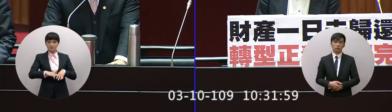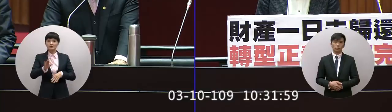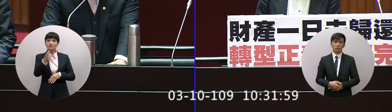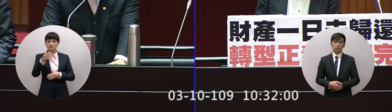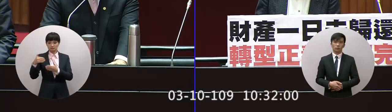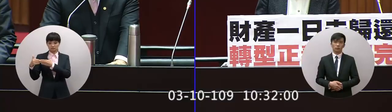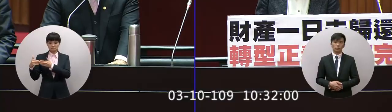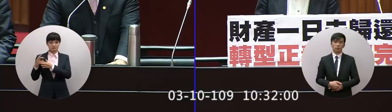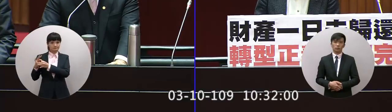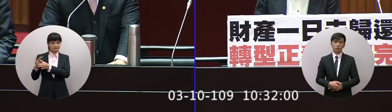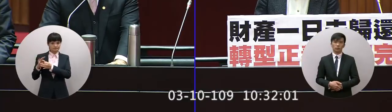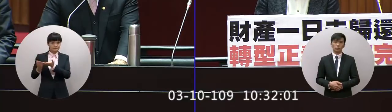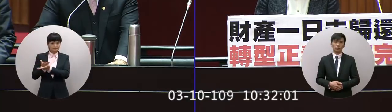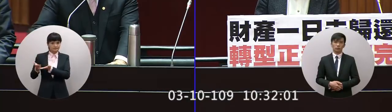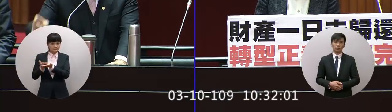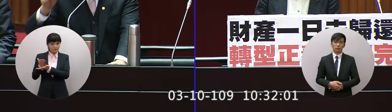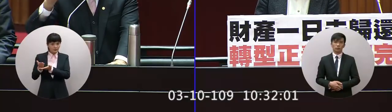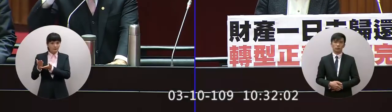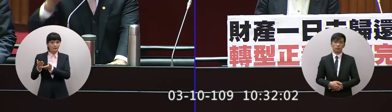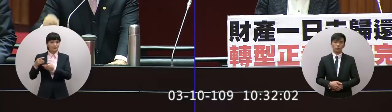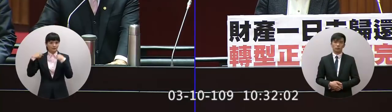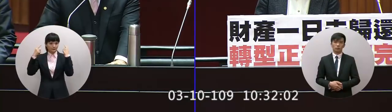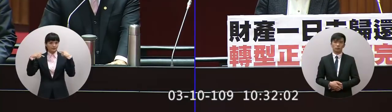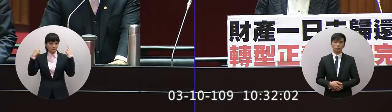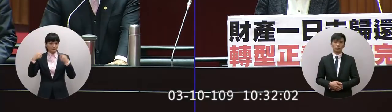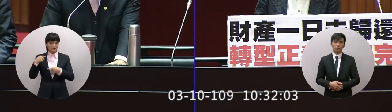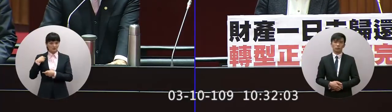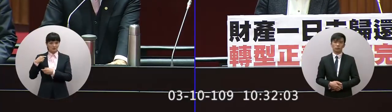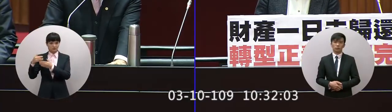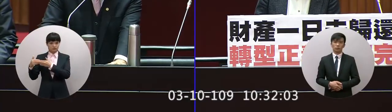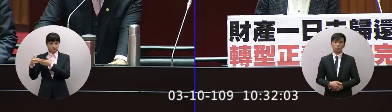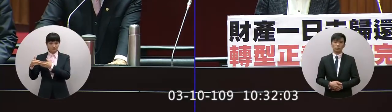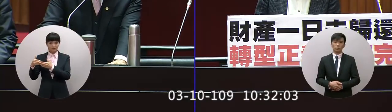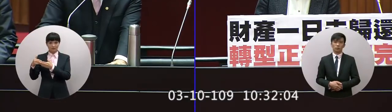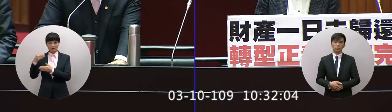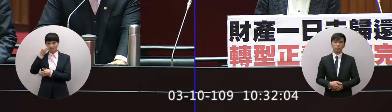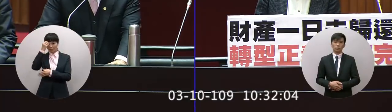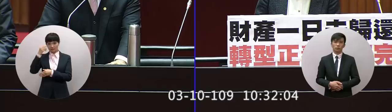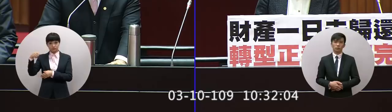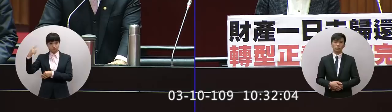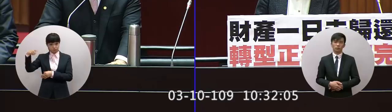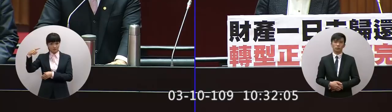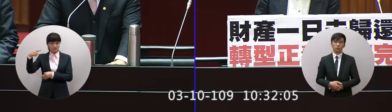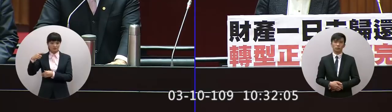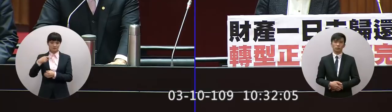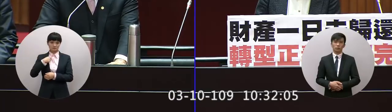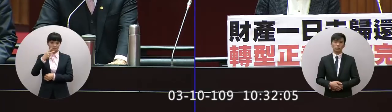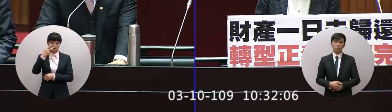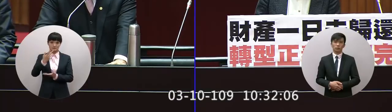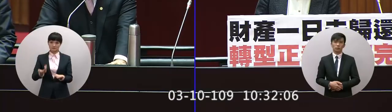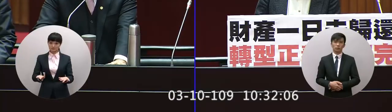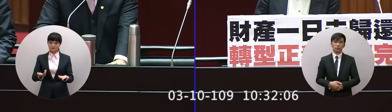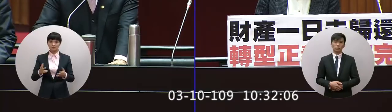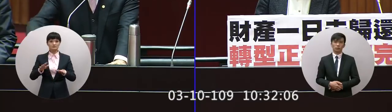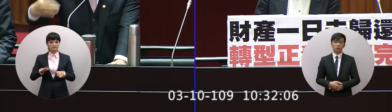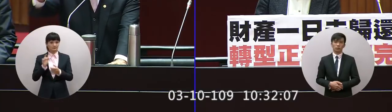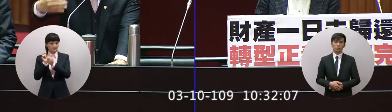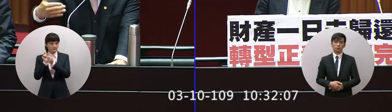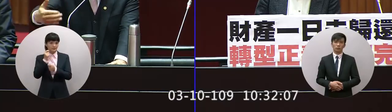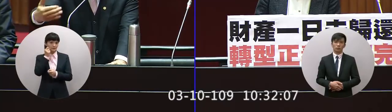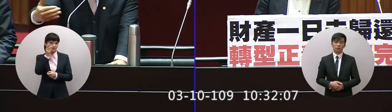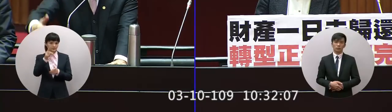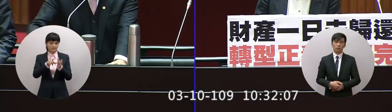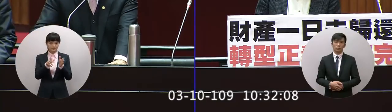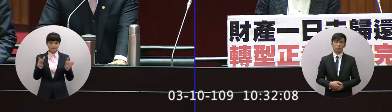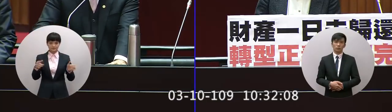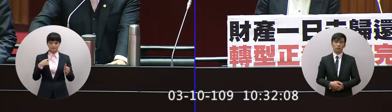动密切，所以我们一定是第二惨。但经过两个多月来，国人同胞一起努力，我们